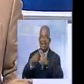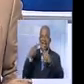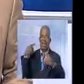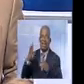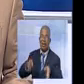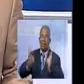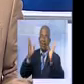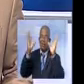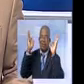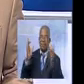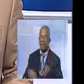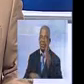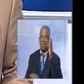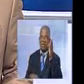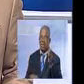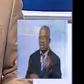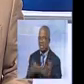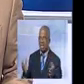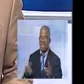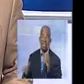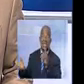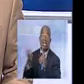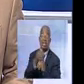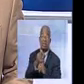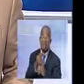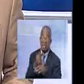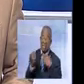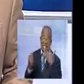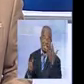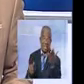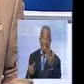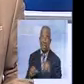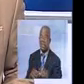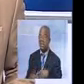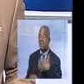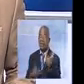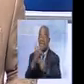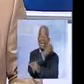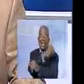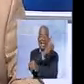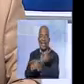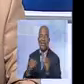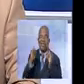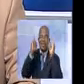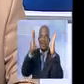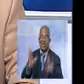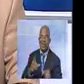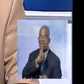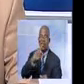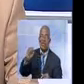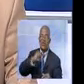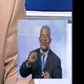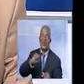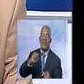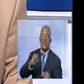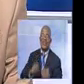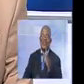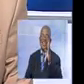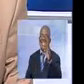pour Abidjan. Une saisie qui met en évidence le travail abattu par les douanes ivoiriennes sur nos routes. Kades